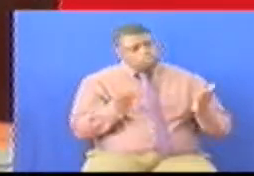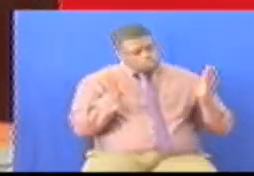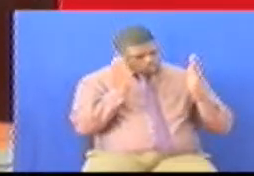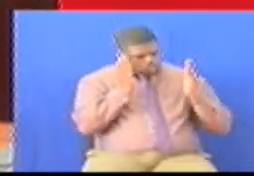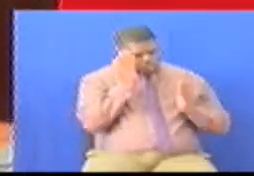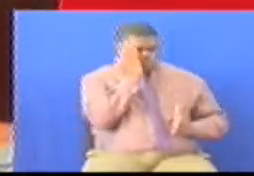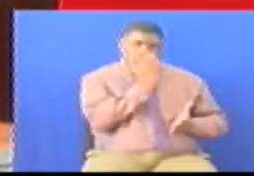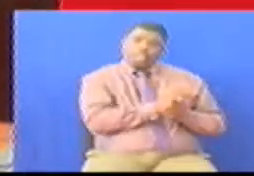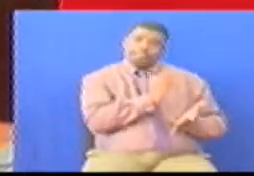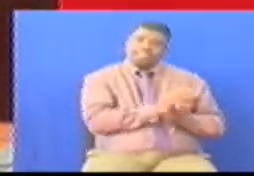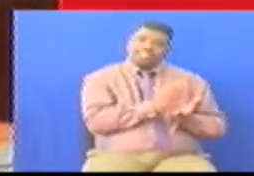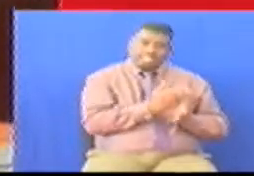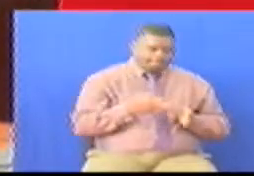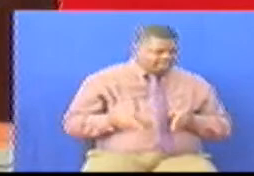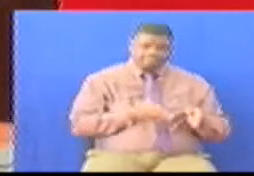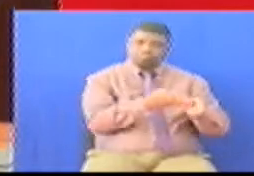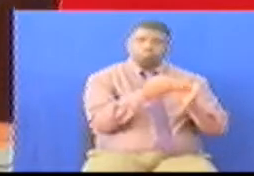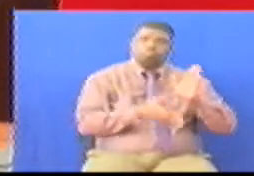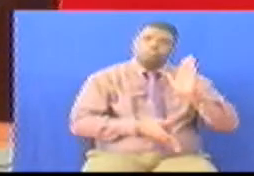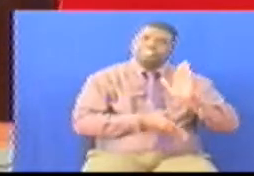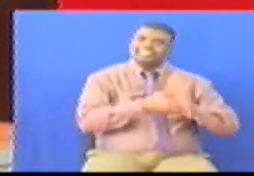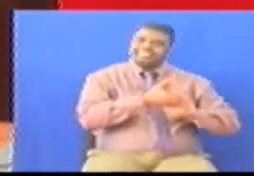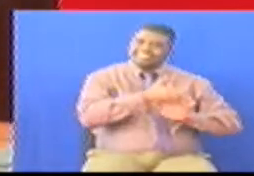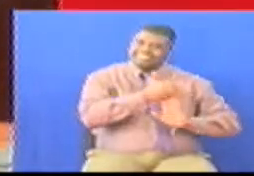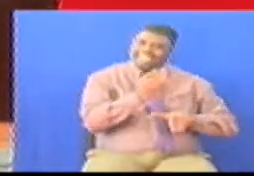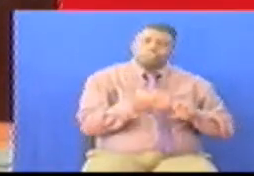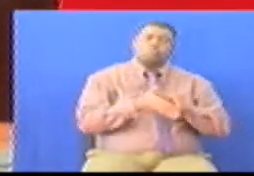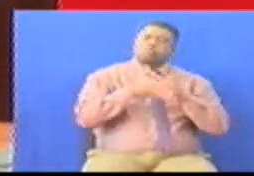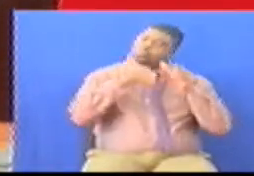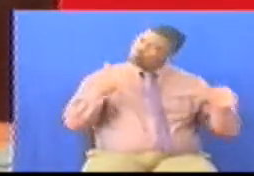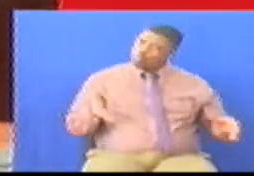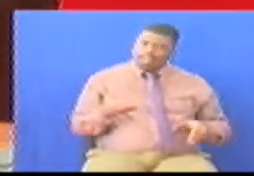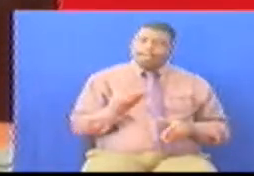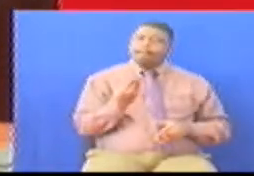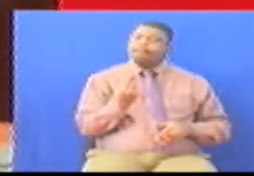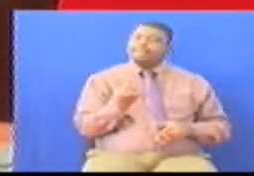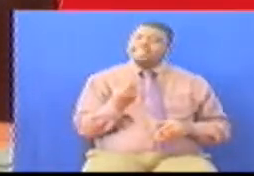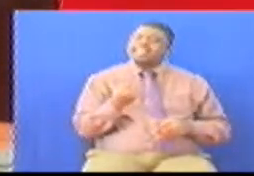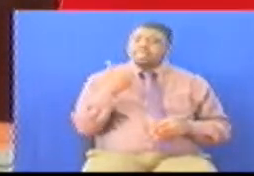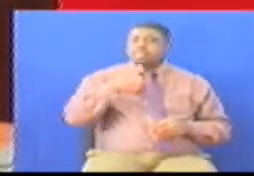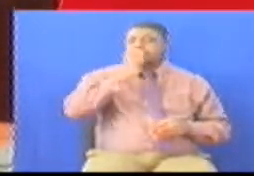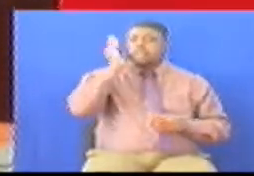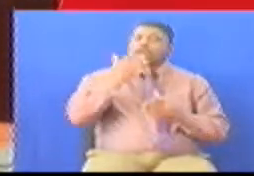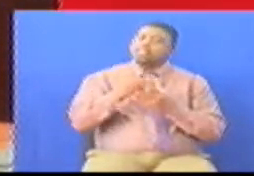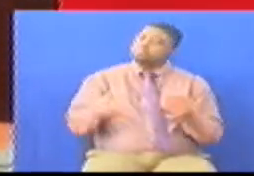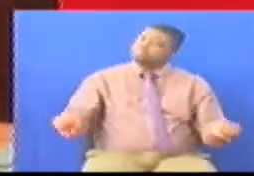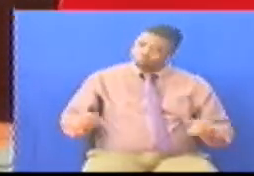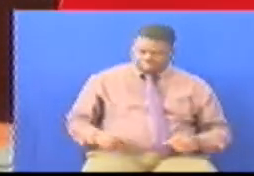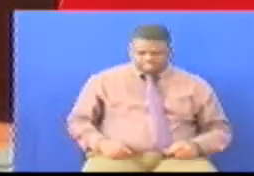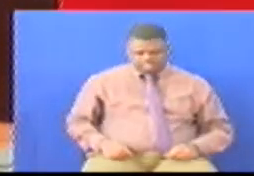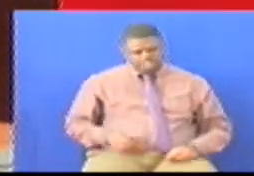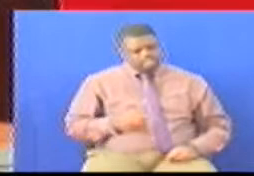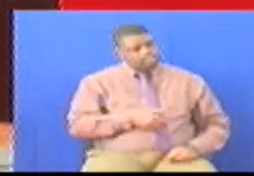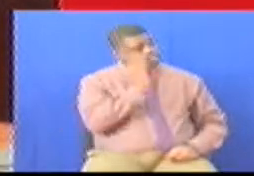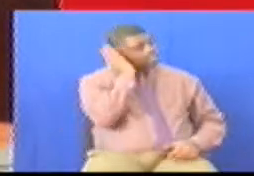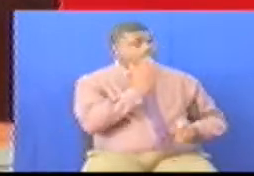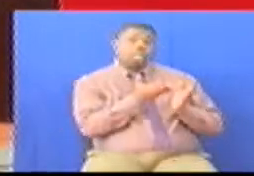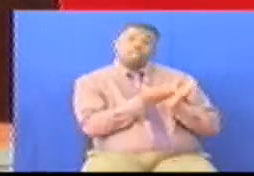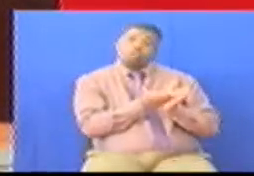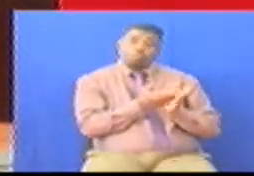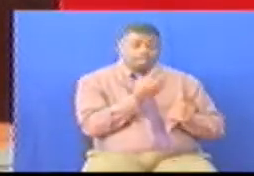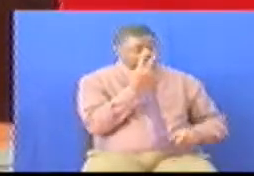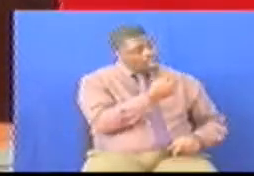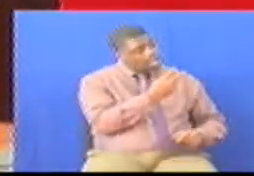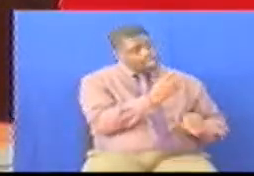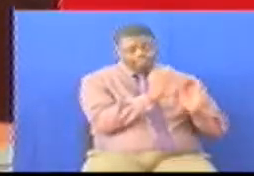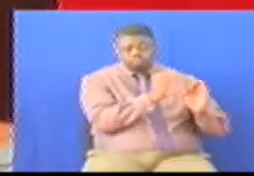mifumo ndio chanzo kikubwa cha upotevu wa fedha na mapato ya serikali. Kwa hiyo mimi naomba serikali ipaangalie